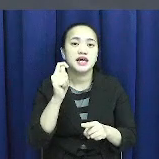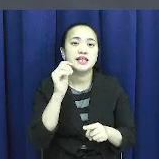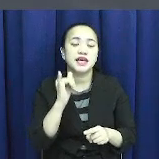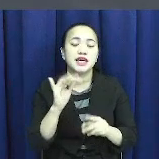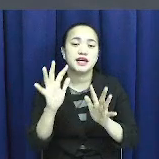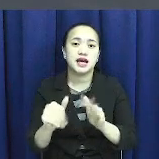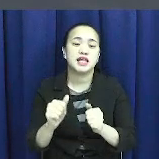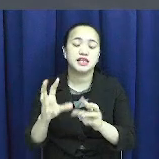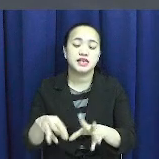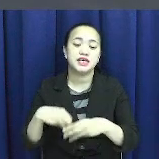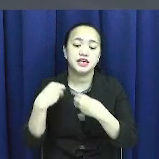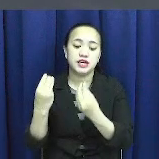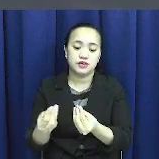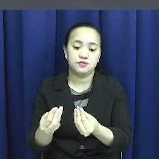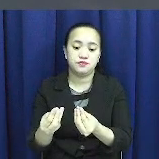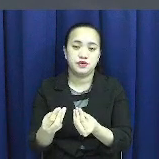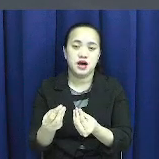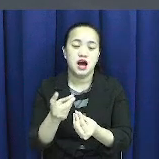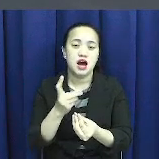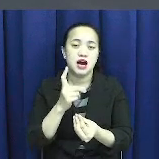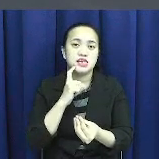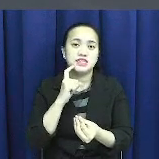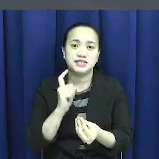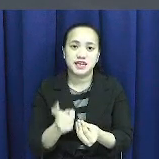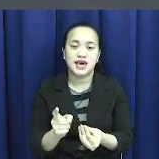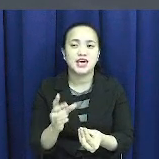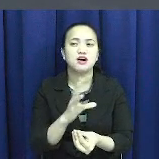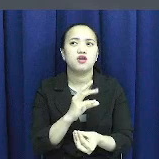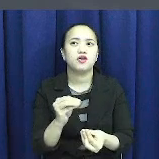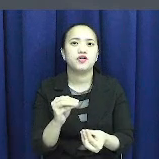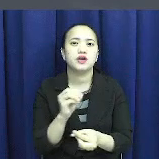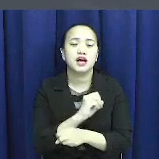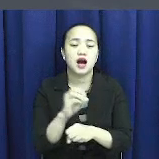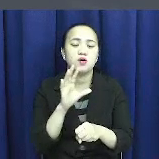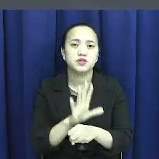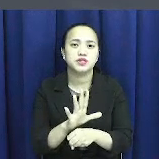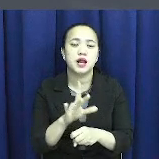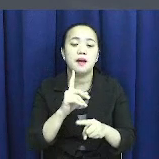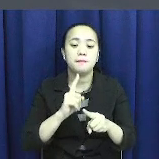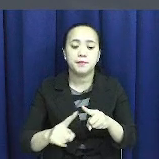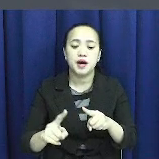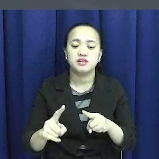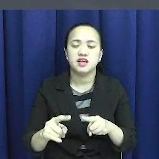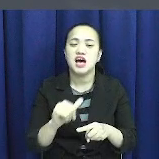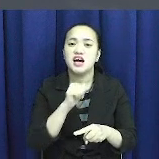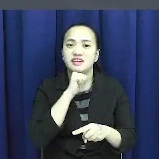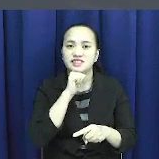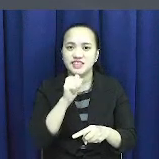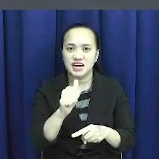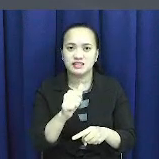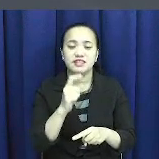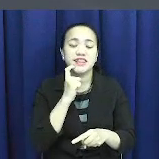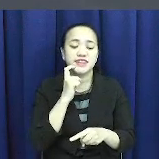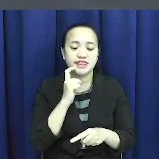akin. Pwede yon na magbibigay siya ng advice. Pero hindi siya ang magdideklara na okay na ako sa